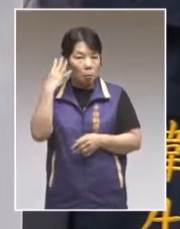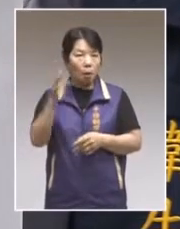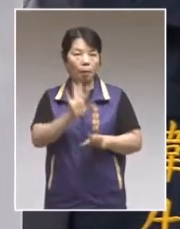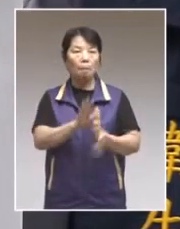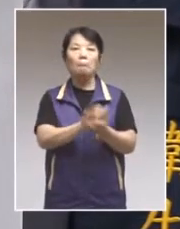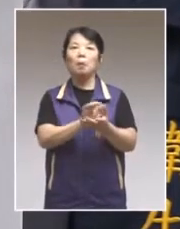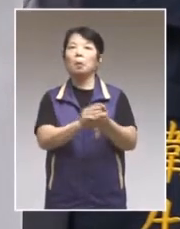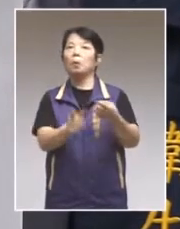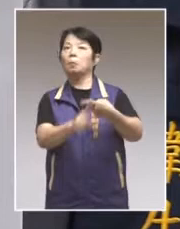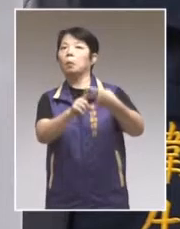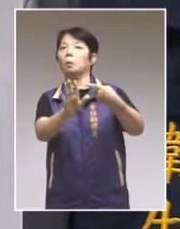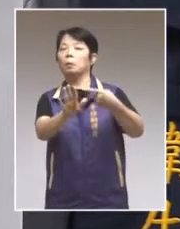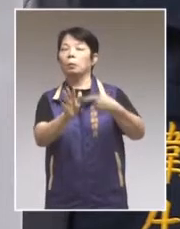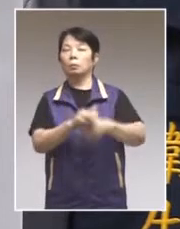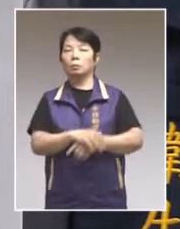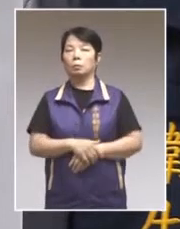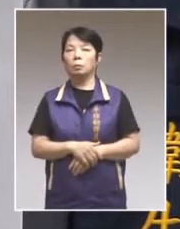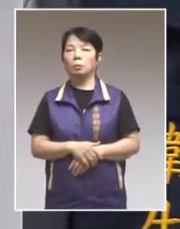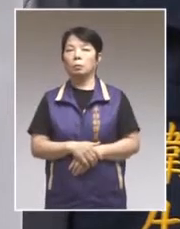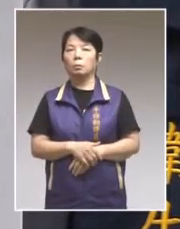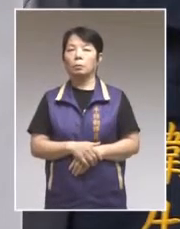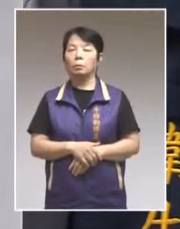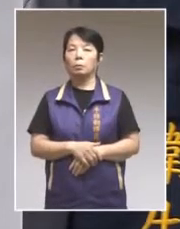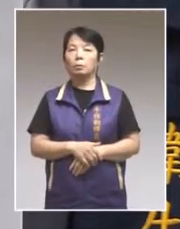友，或者是